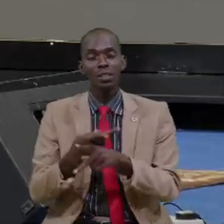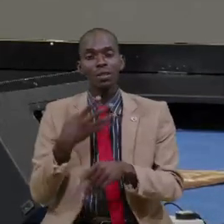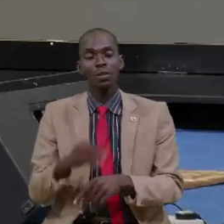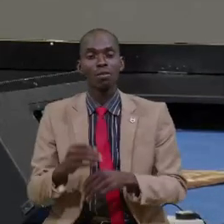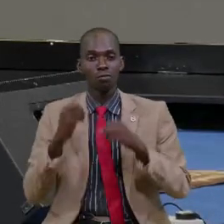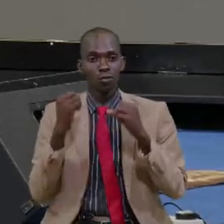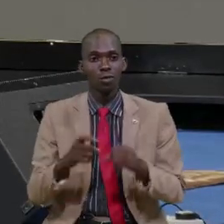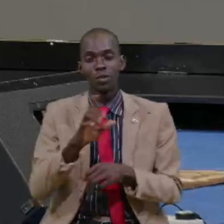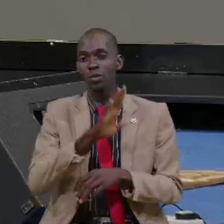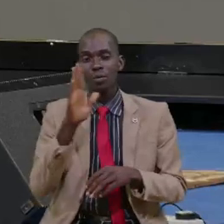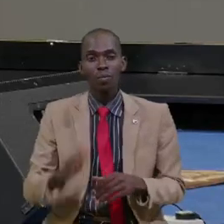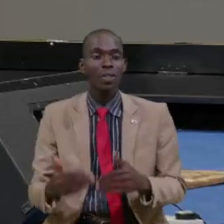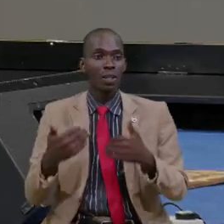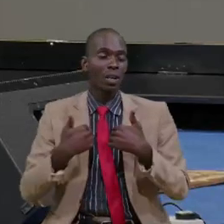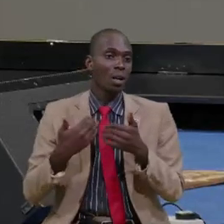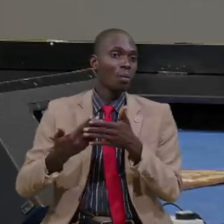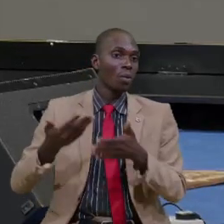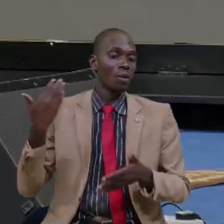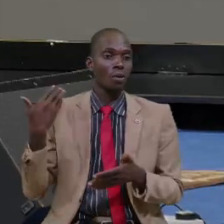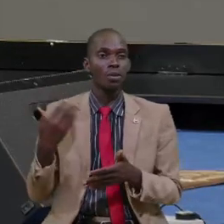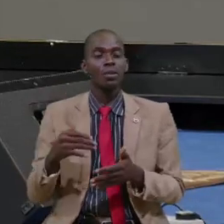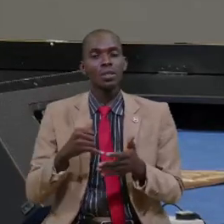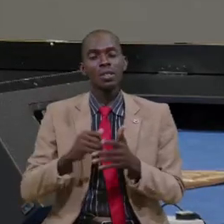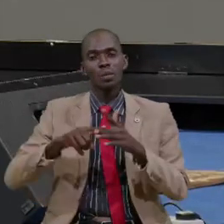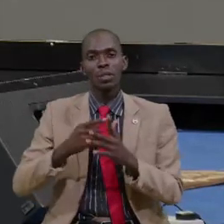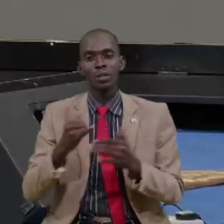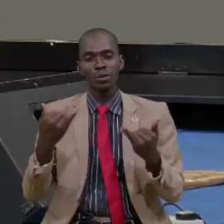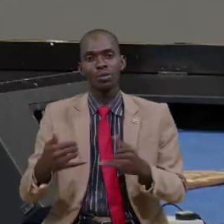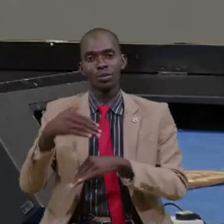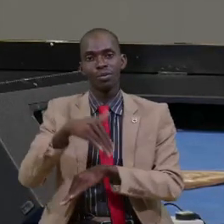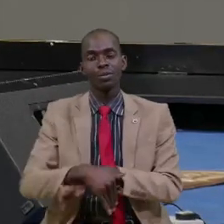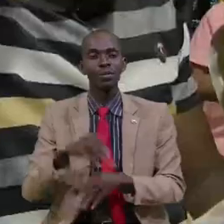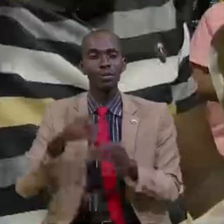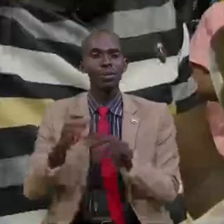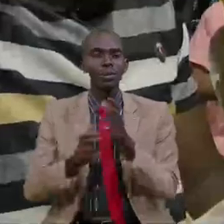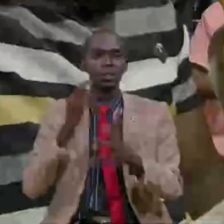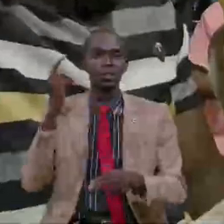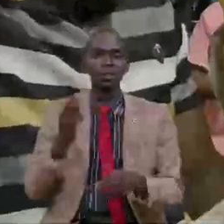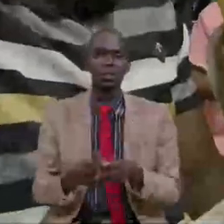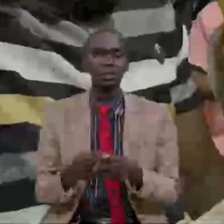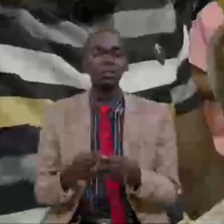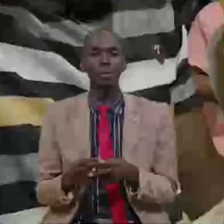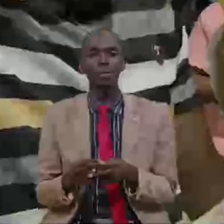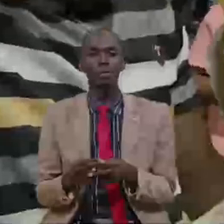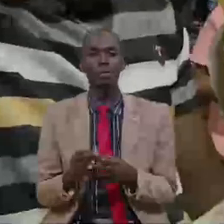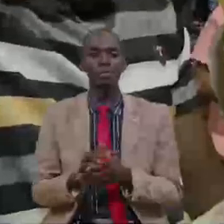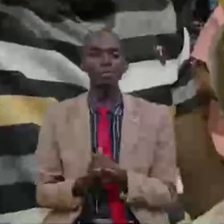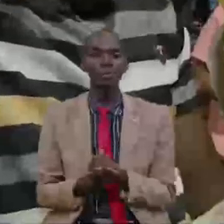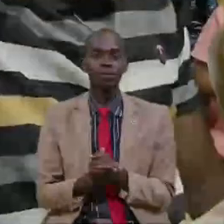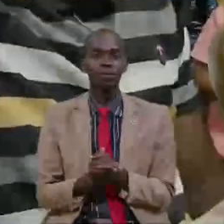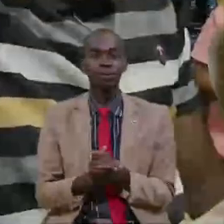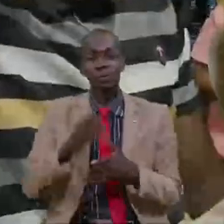type de force que tu n'as jamais eu avant, ça va commencer ce soir au nom de Jésus.